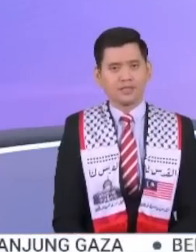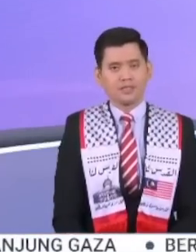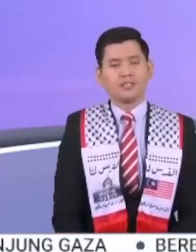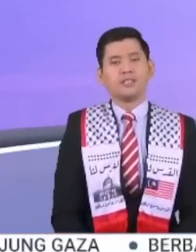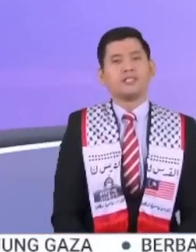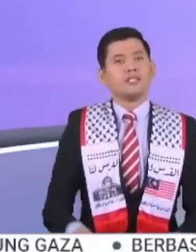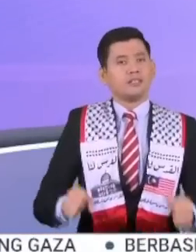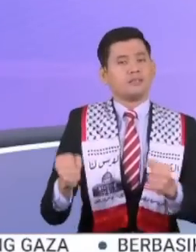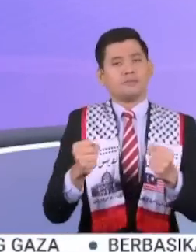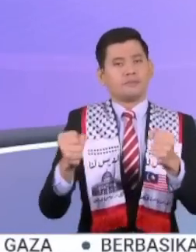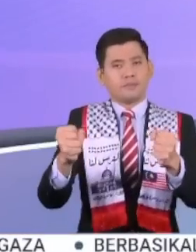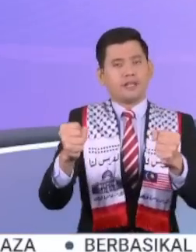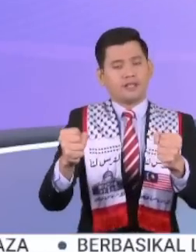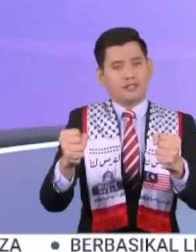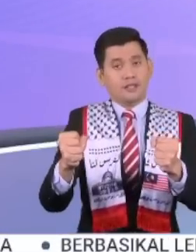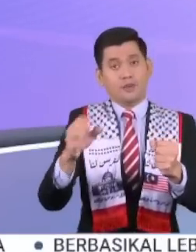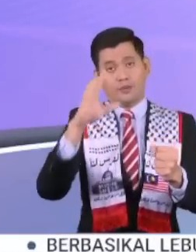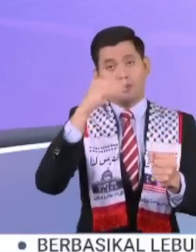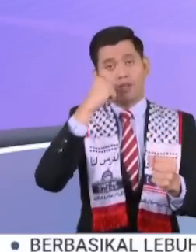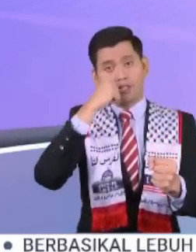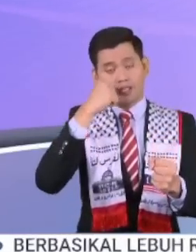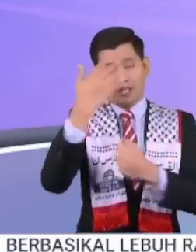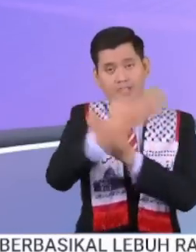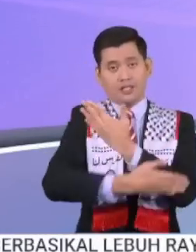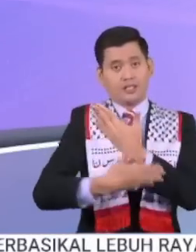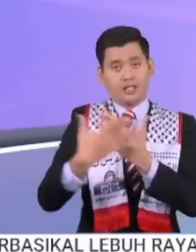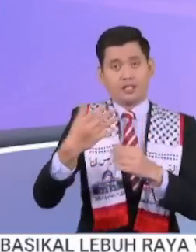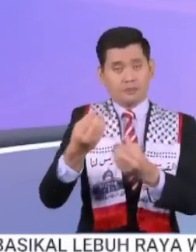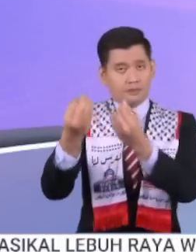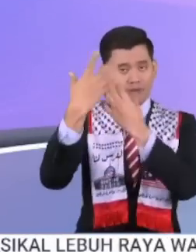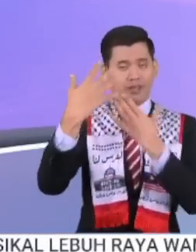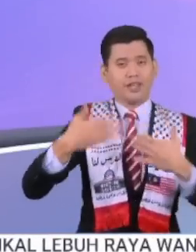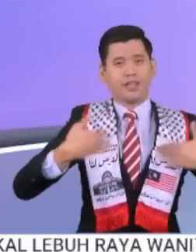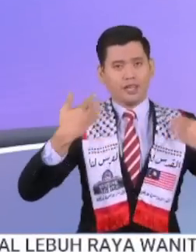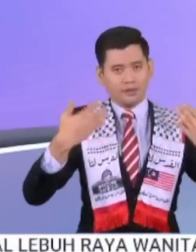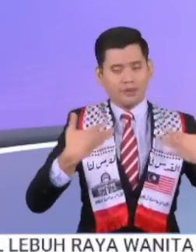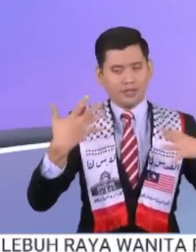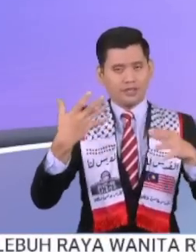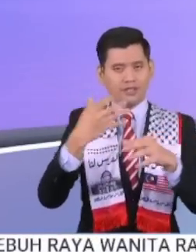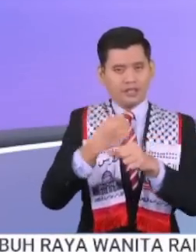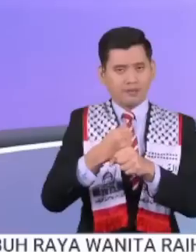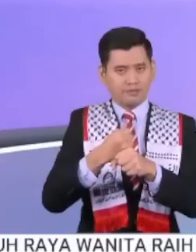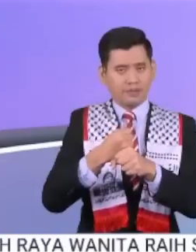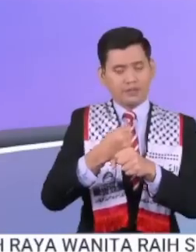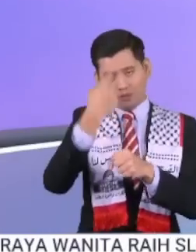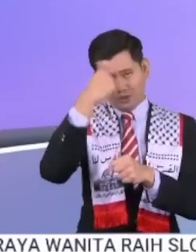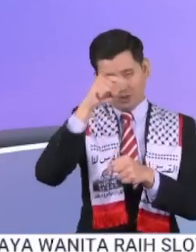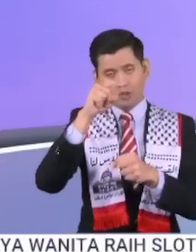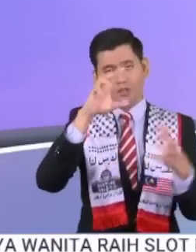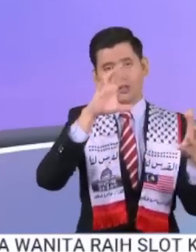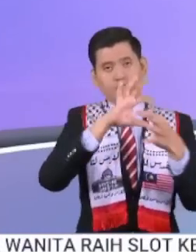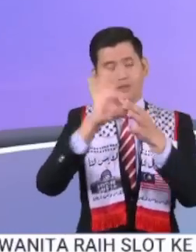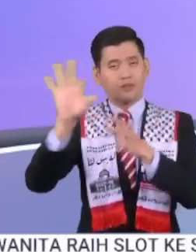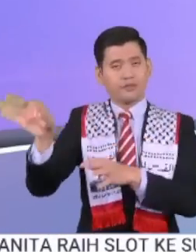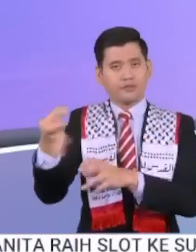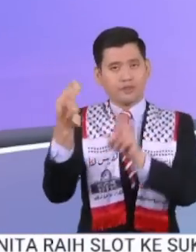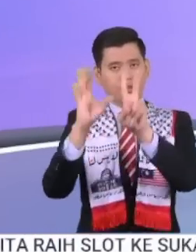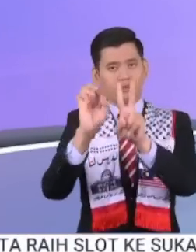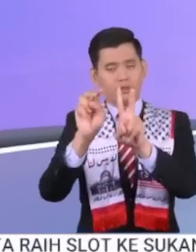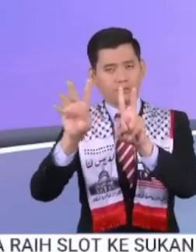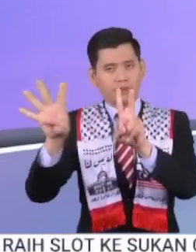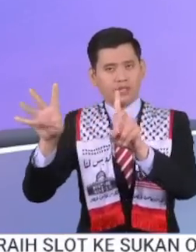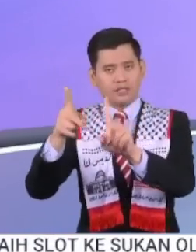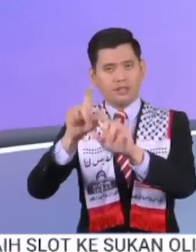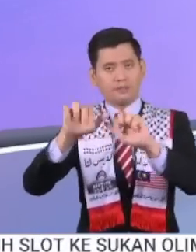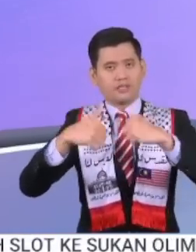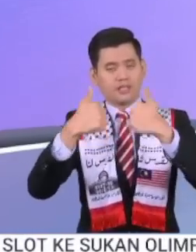Gamer Basikal Lebuh Raya Wanita Negara mendapat khabar gembira selepas diberikan satu slot ke Sukan Olimpik Paris 2024 oleh